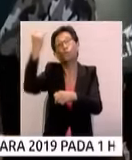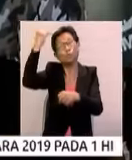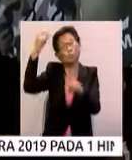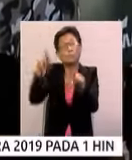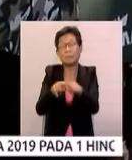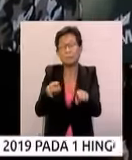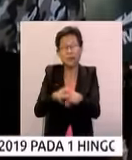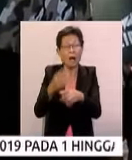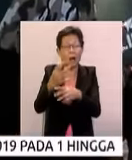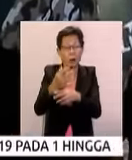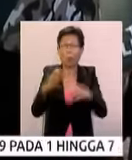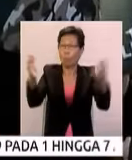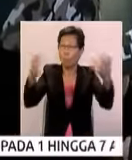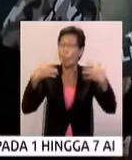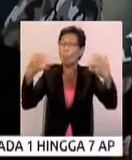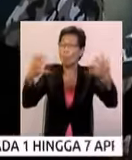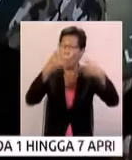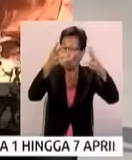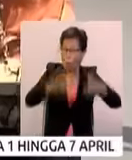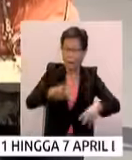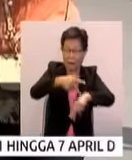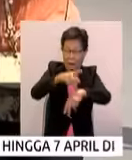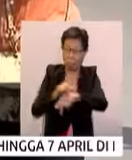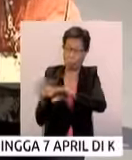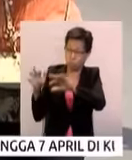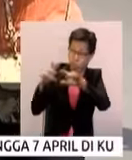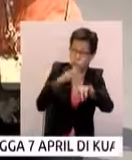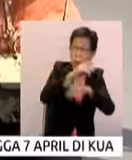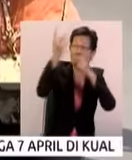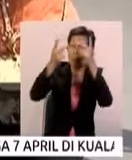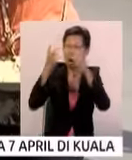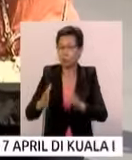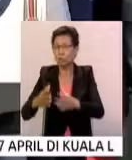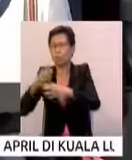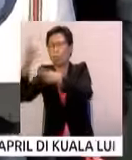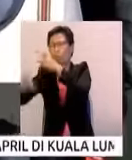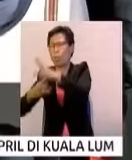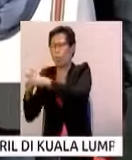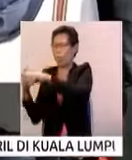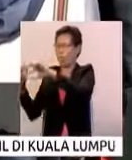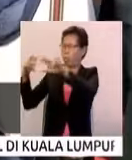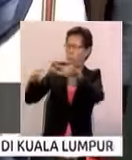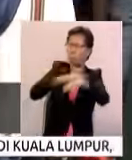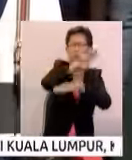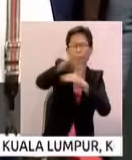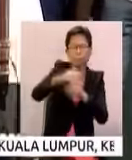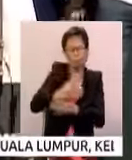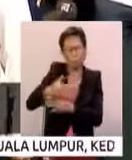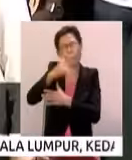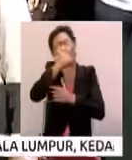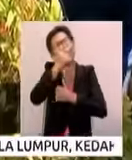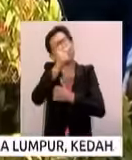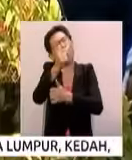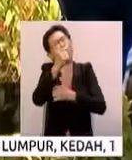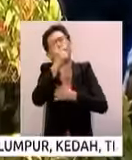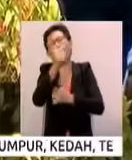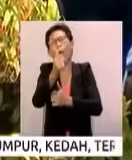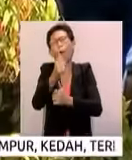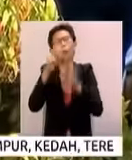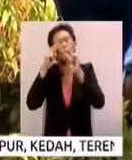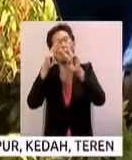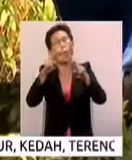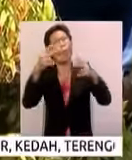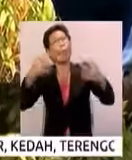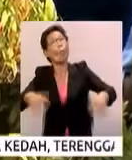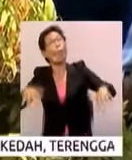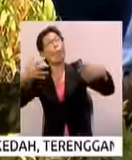bukan hanya mendapat sambutan hangat warga tempatan, malah pelancong dari serata dunia. Kesemuanya berkongsi keterujaan sama, menyaksikan